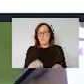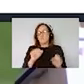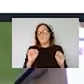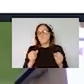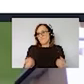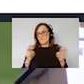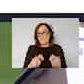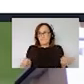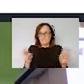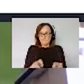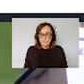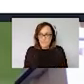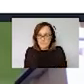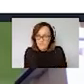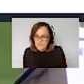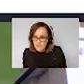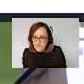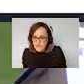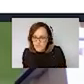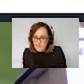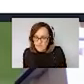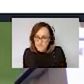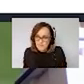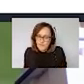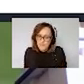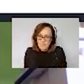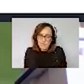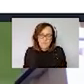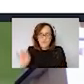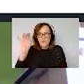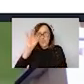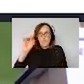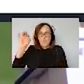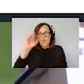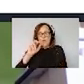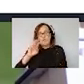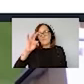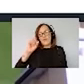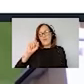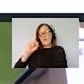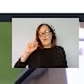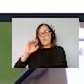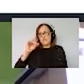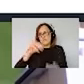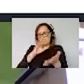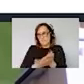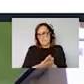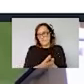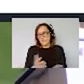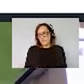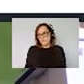wytwarzając, w czym jakby bardzo prosta rzecz, tworzyliście Państwo chmurę tagów. Klikam w chmurę tagów, zapisuję